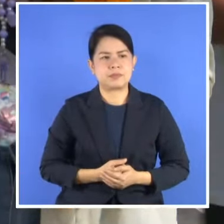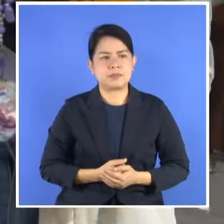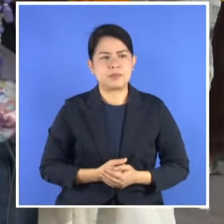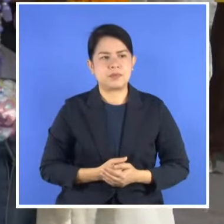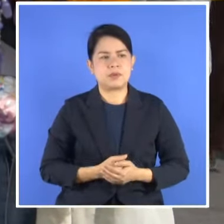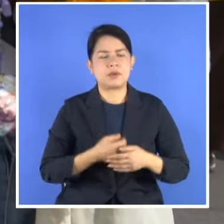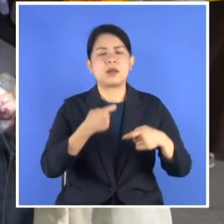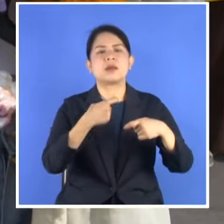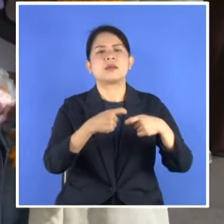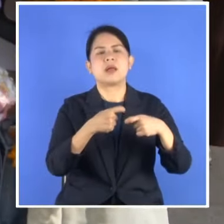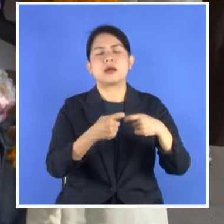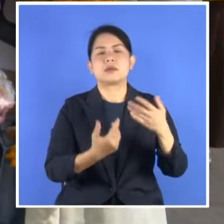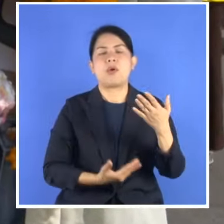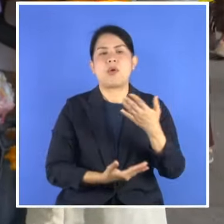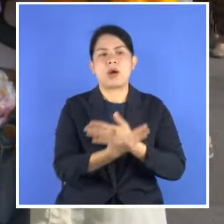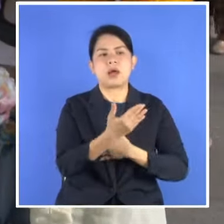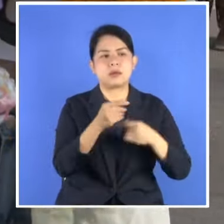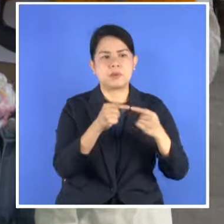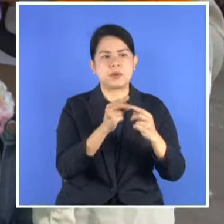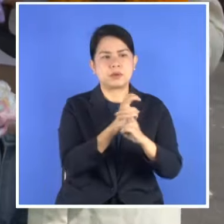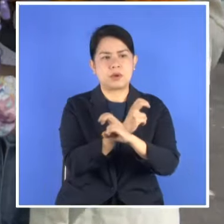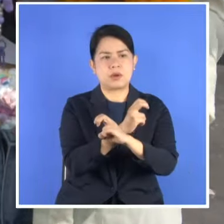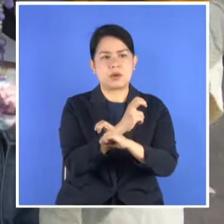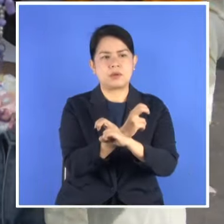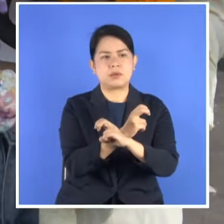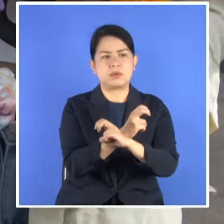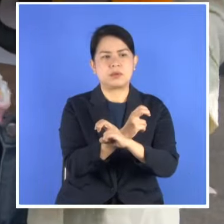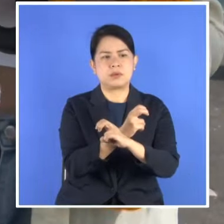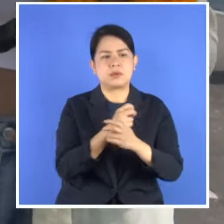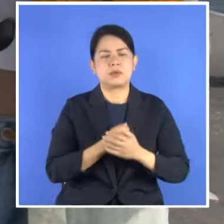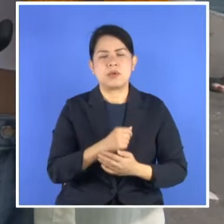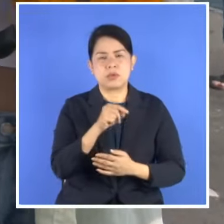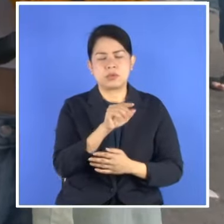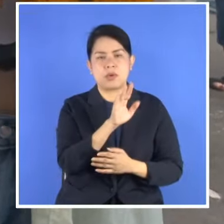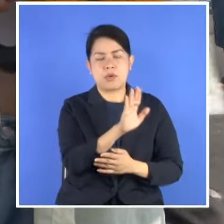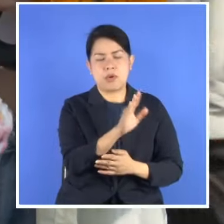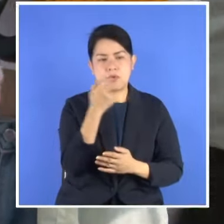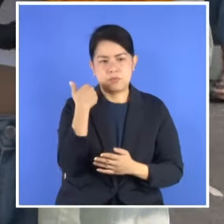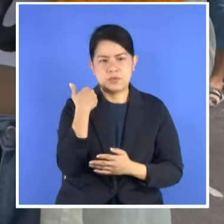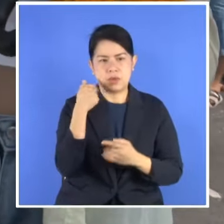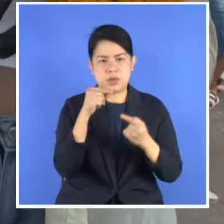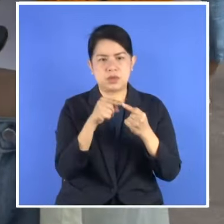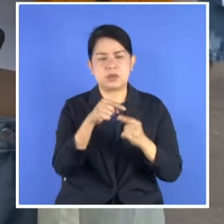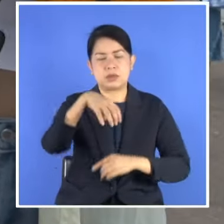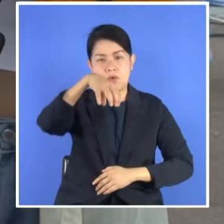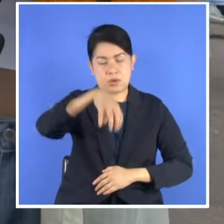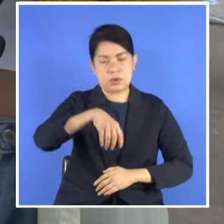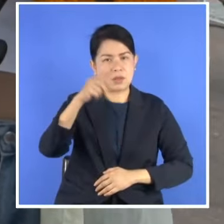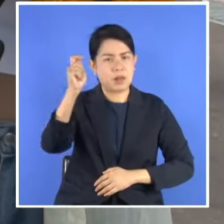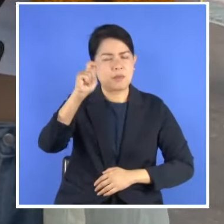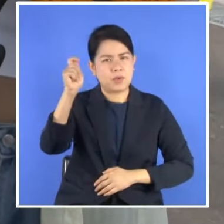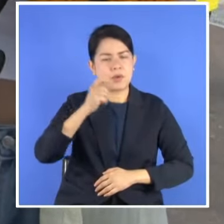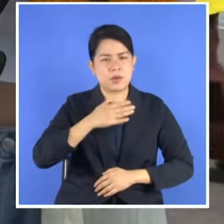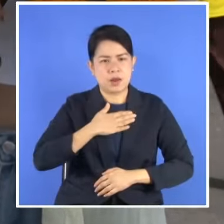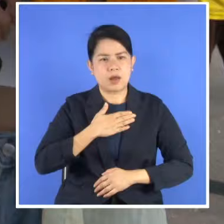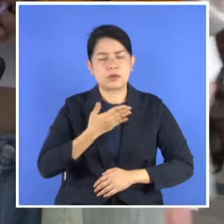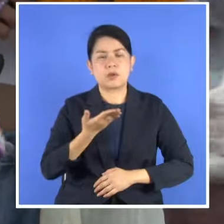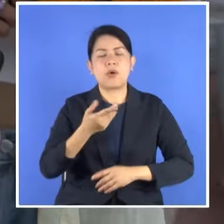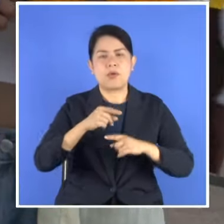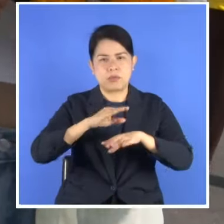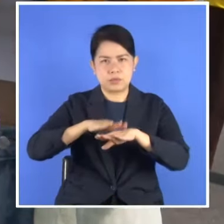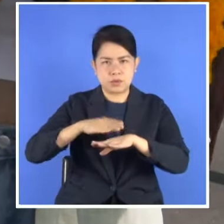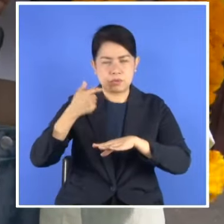ว่าเขาได้นำพระบรมสาริกธาตุมาที่นี่ใช่ก็เลยอยากชวนเพื่อนๆมาเพราะว่า